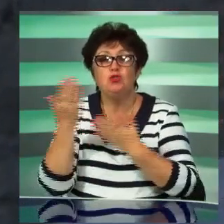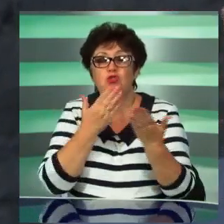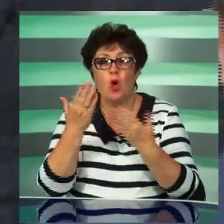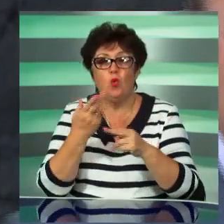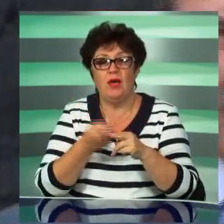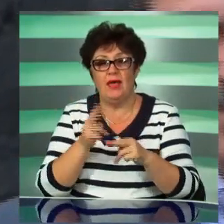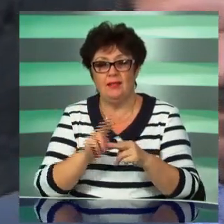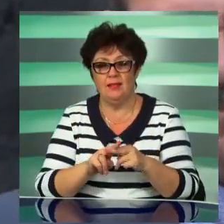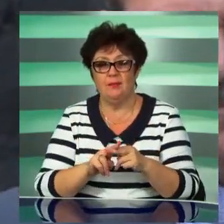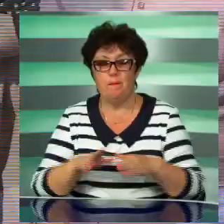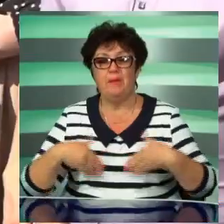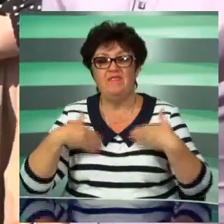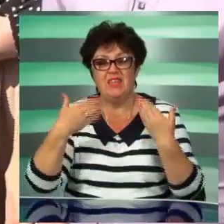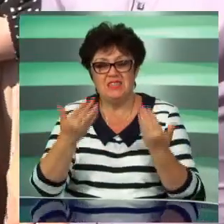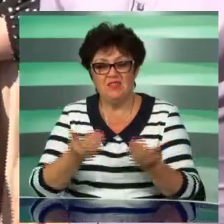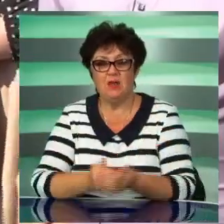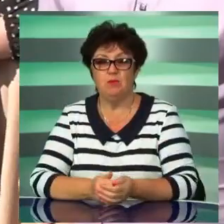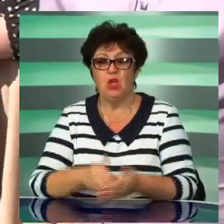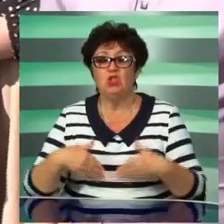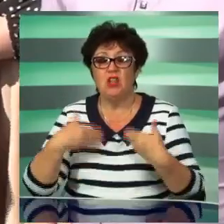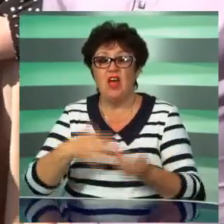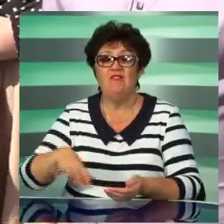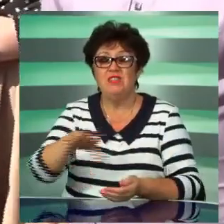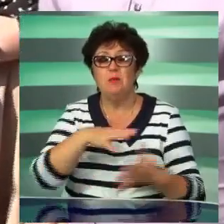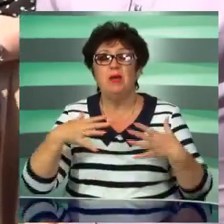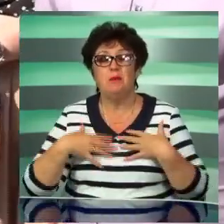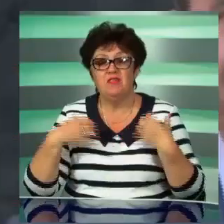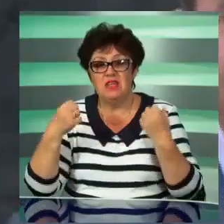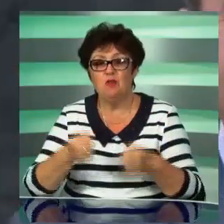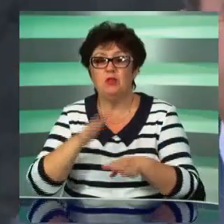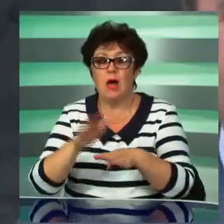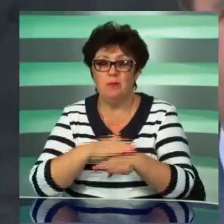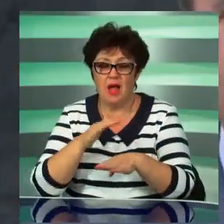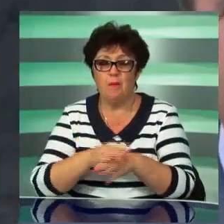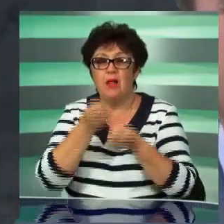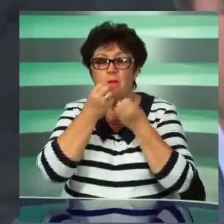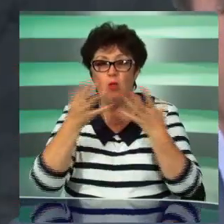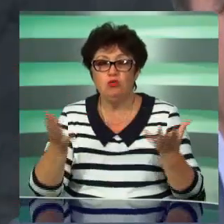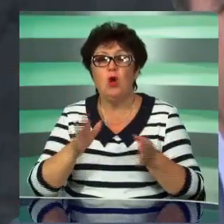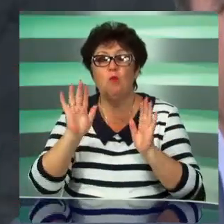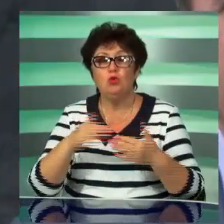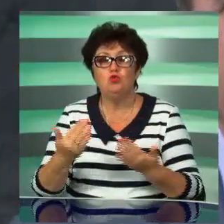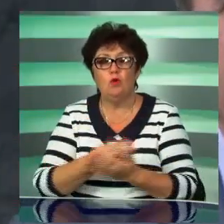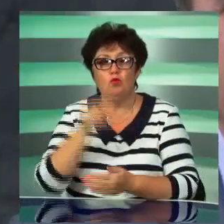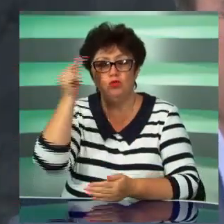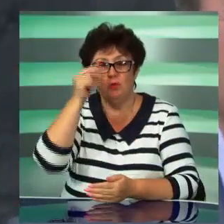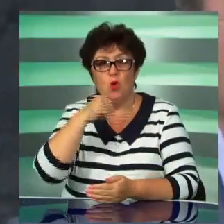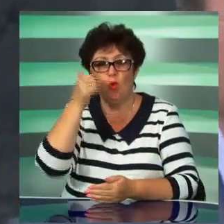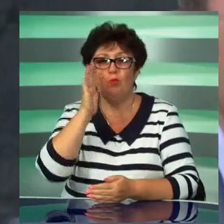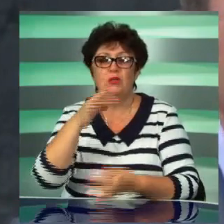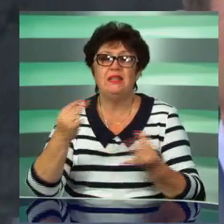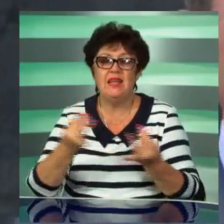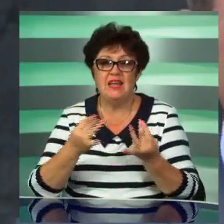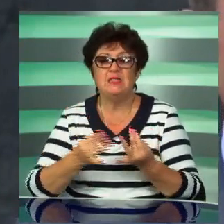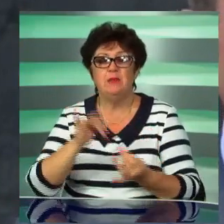это приветствие. Желаем всем крепкого здоровья, добра и благополучия. Пусть новый учебный год будет интересным